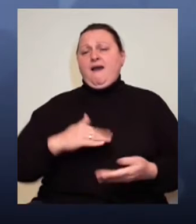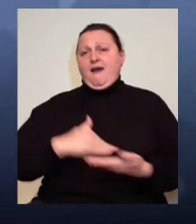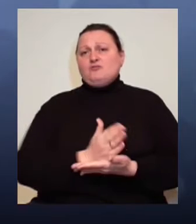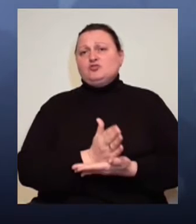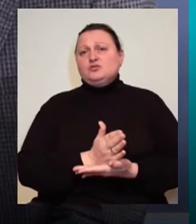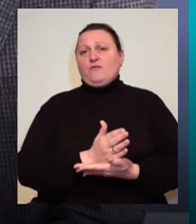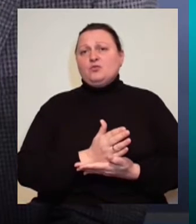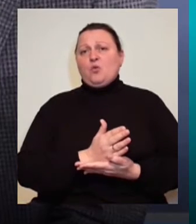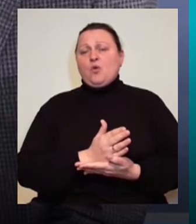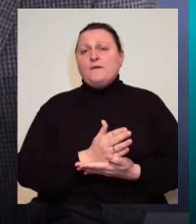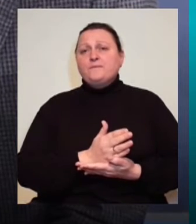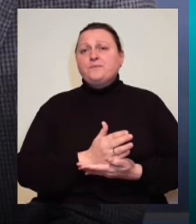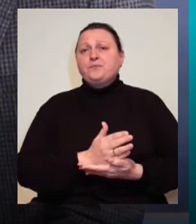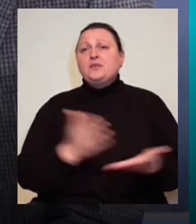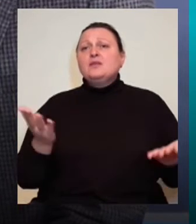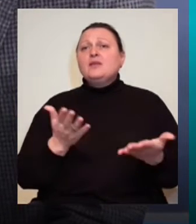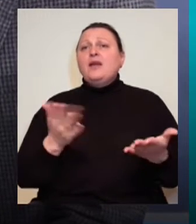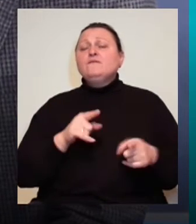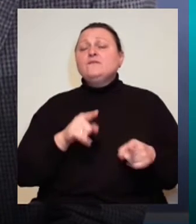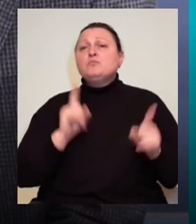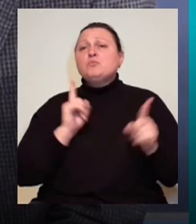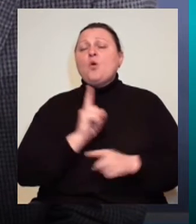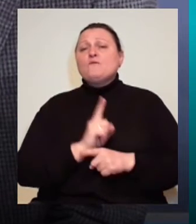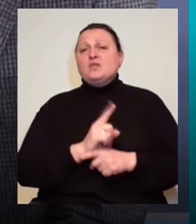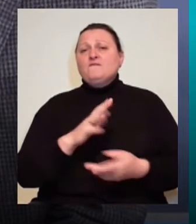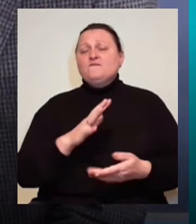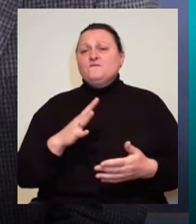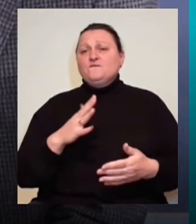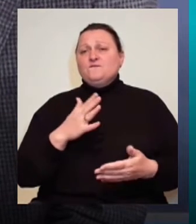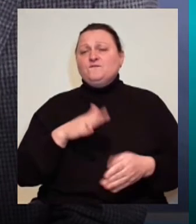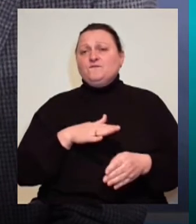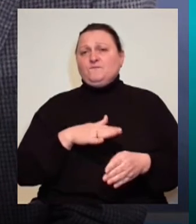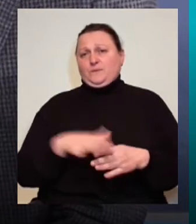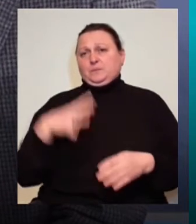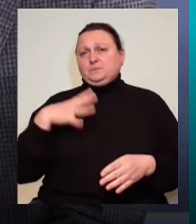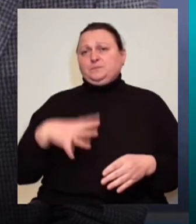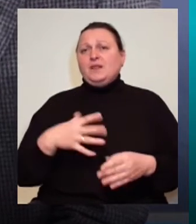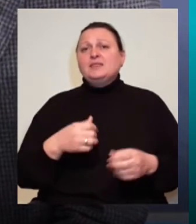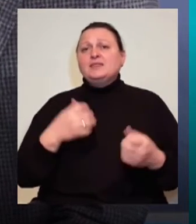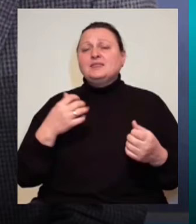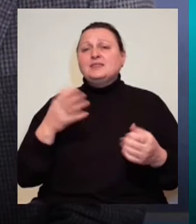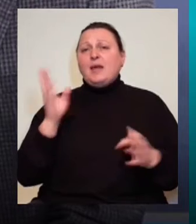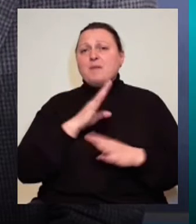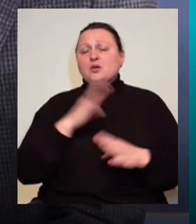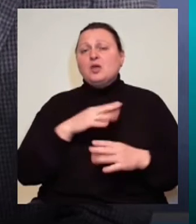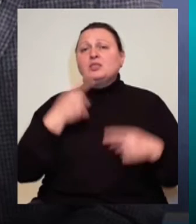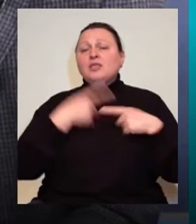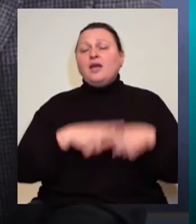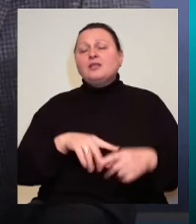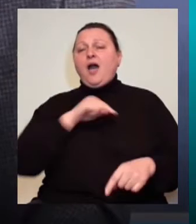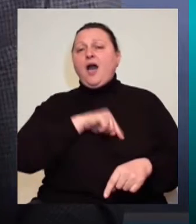якісний поточний ремонт? Ну, який він має витримувати температуру і скільки часу в середньому він повинен? Технічні характеристики я не